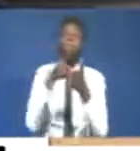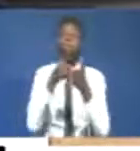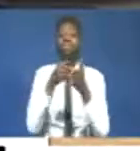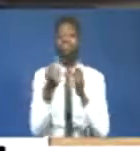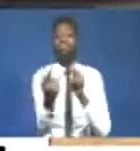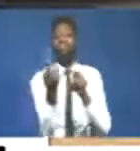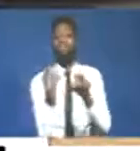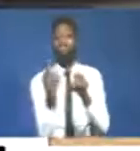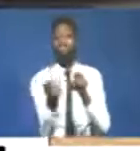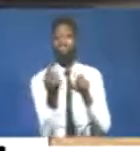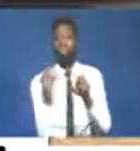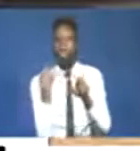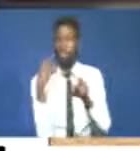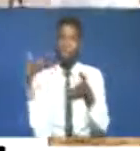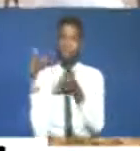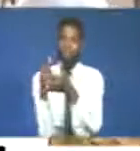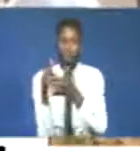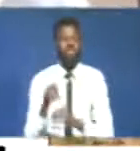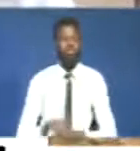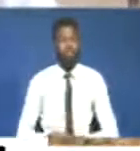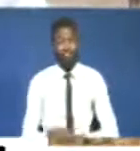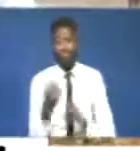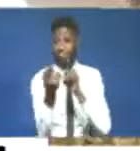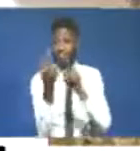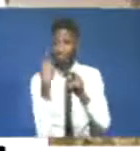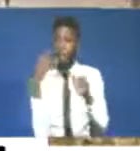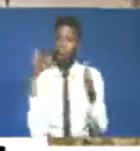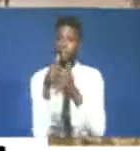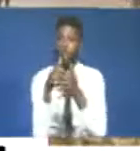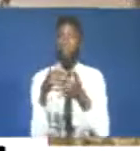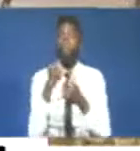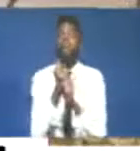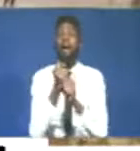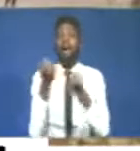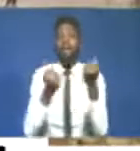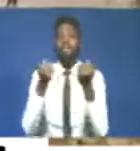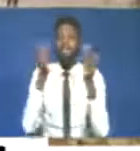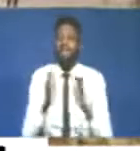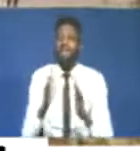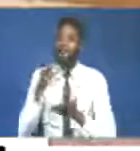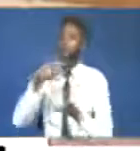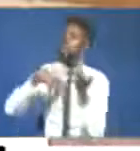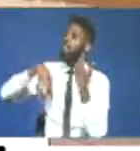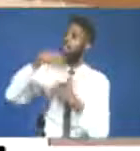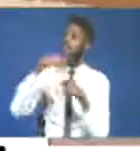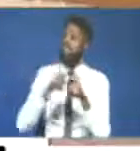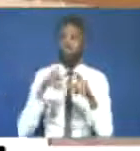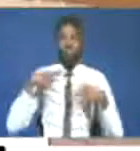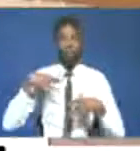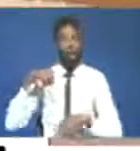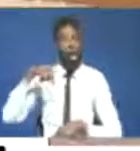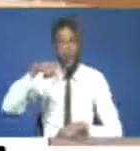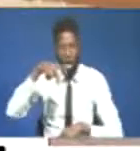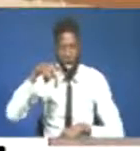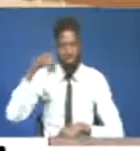wa barabara hiyo, hali ambayo ilisababisha mkanganyiko kwa madereva na wapita njia. Sasa gari